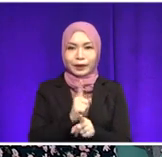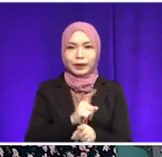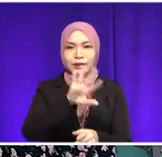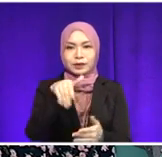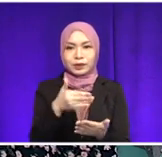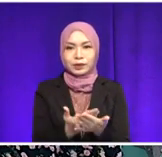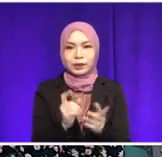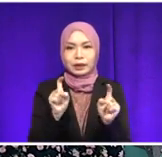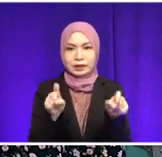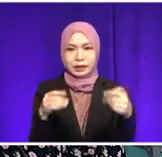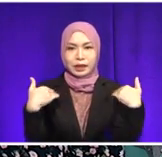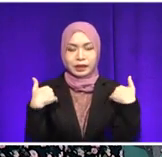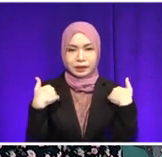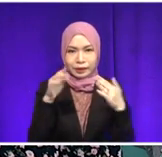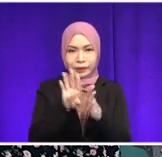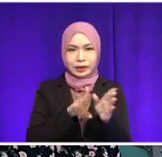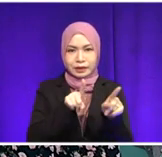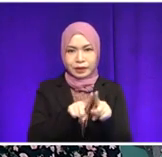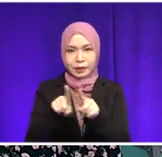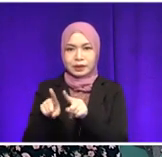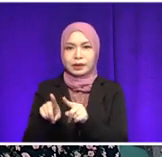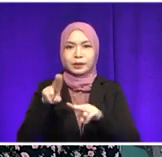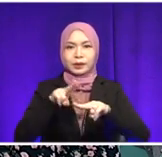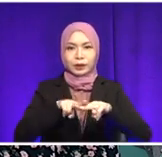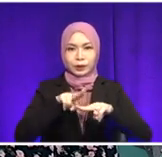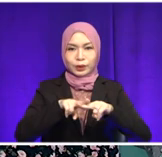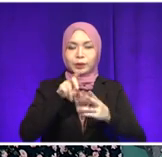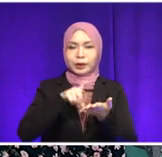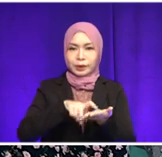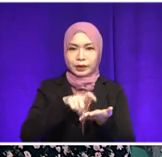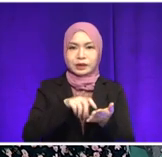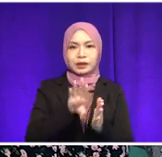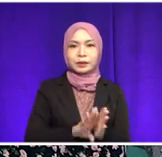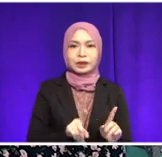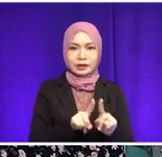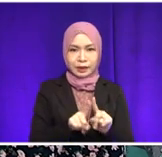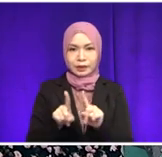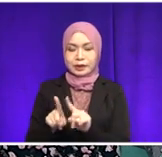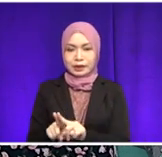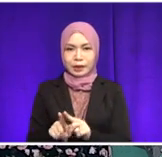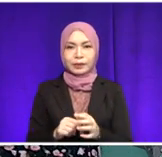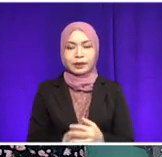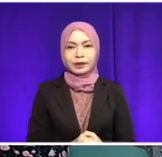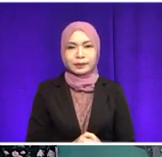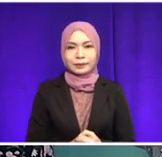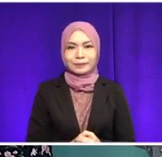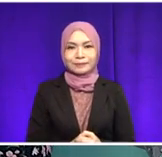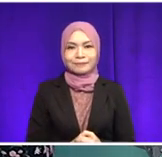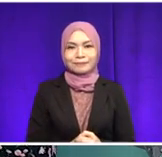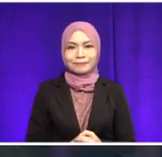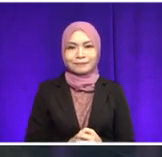hasil pebincangan bila ditunjukkan Selepas itu nanti mereka bentuk tidak mendapat gambaran yang